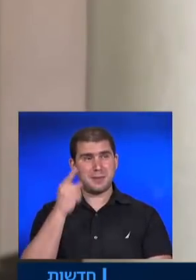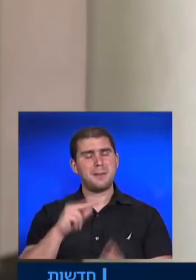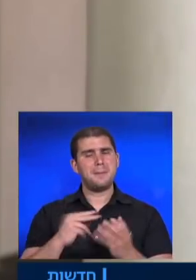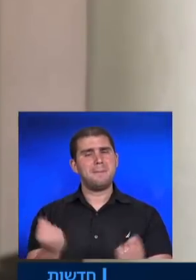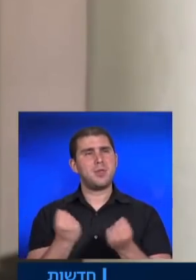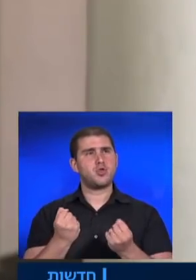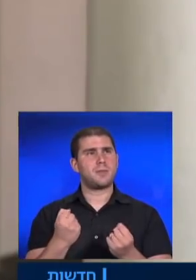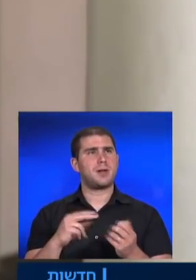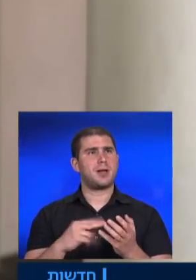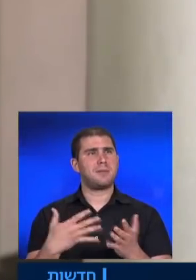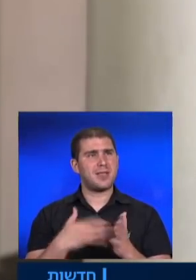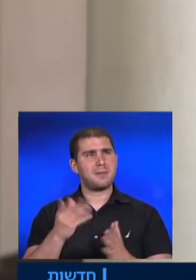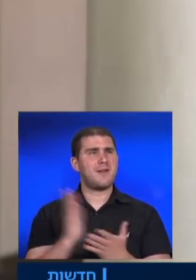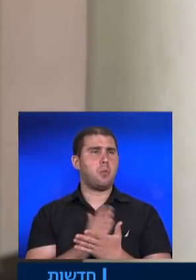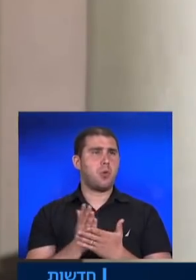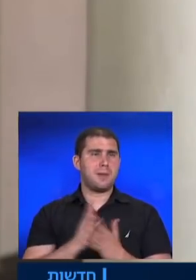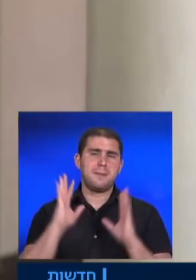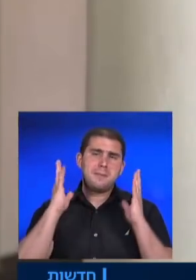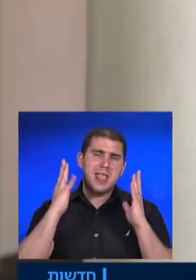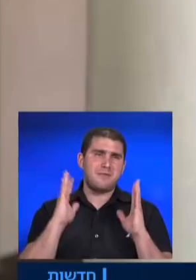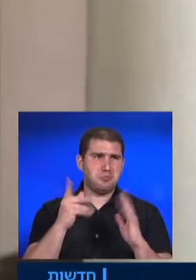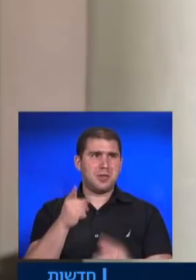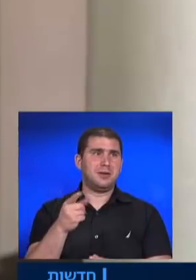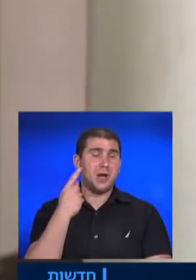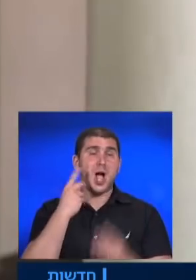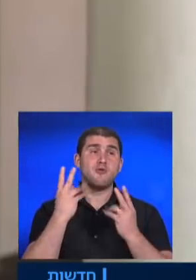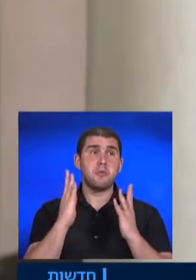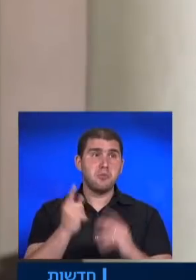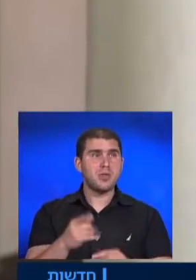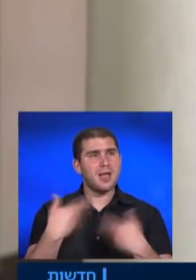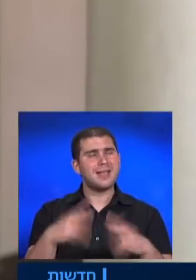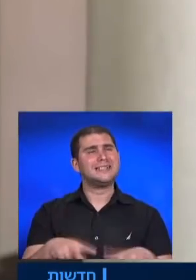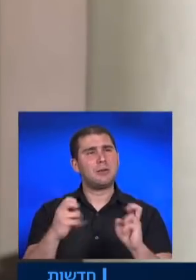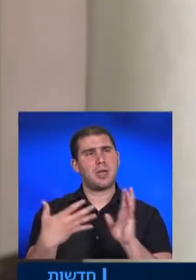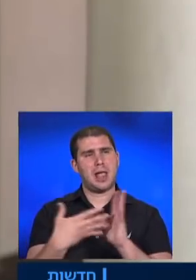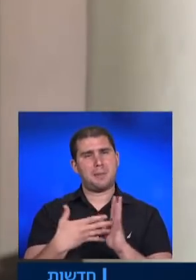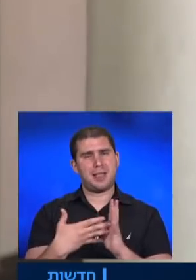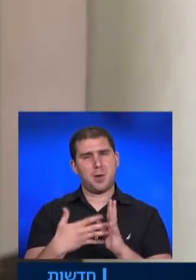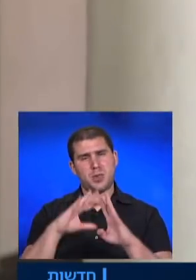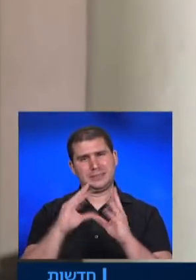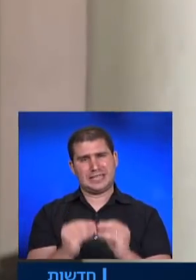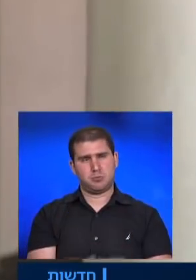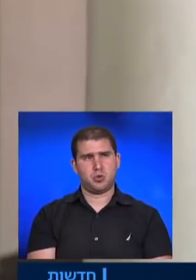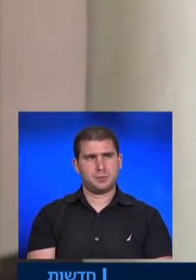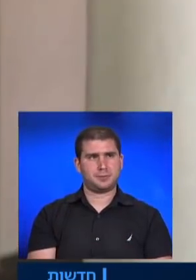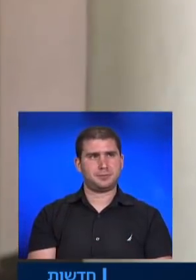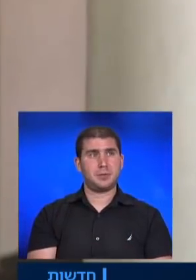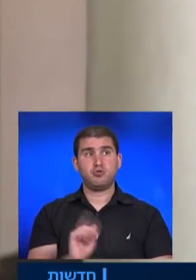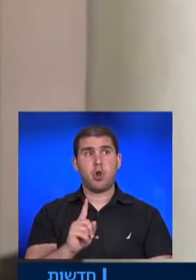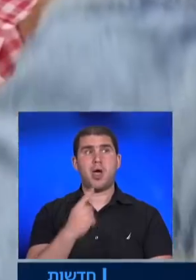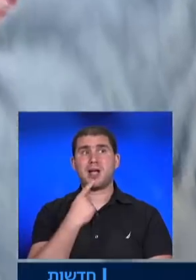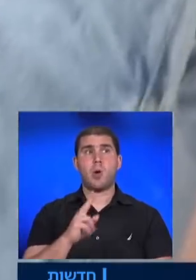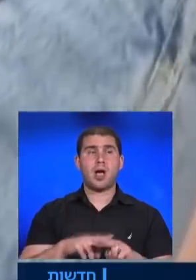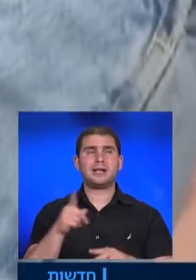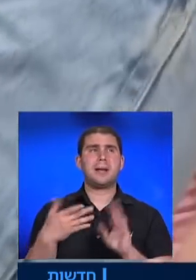regulär abzulegen, sodass man auch später nicht sagen kann, ja, das ist ja in Anführungszeichen nur ein Notabitur, was da zustande gekommen